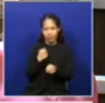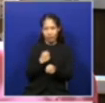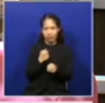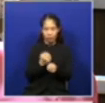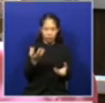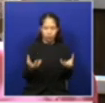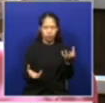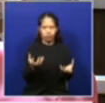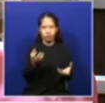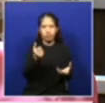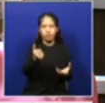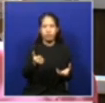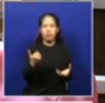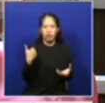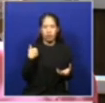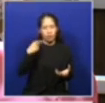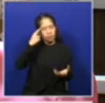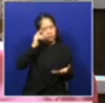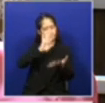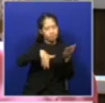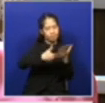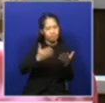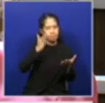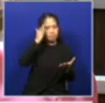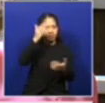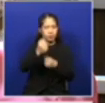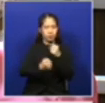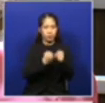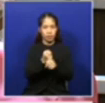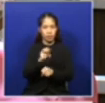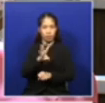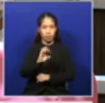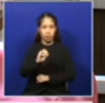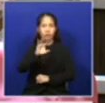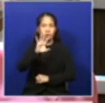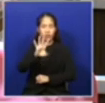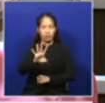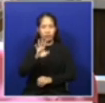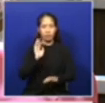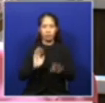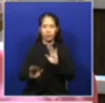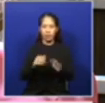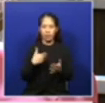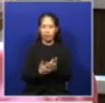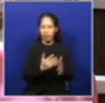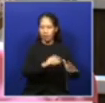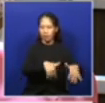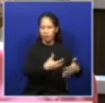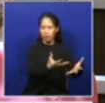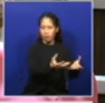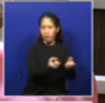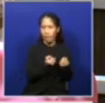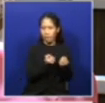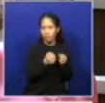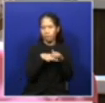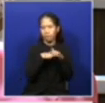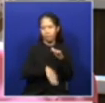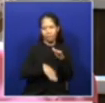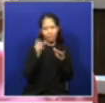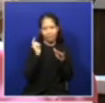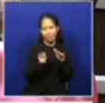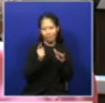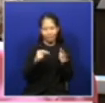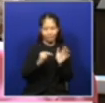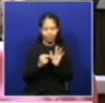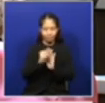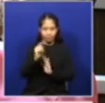าณแล้วมีการคาดการณ์ว่างบประมาณปี64เนี่ยประมาณการรายรับจะต่ำกว่าเกณฑ์อีกนั่นหมายความว่